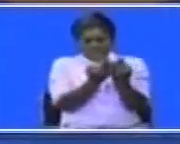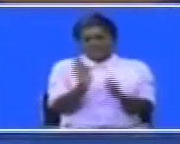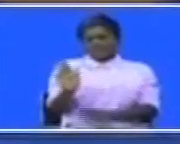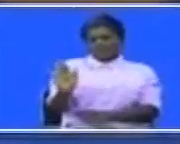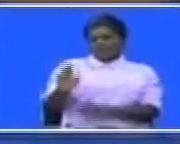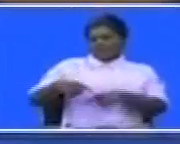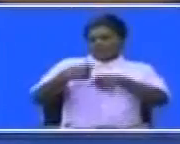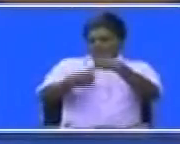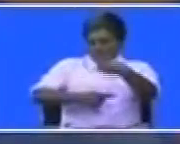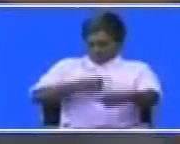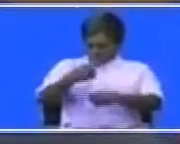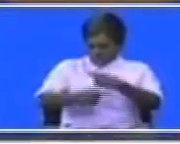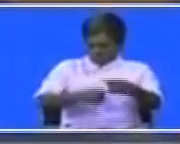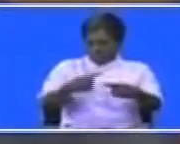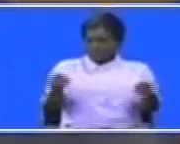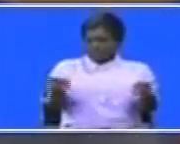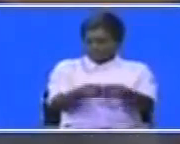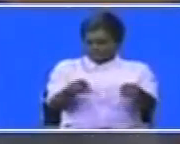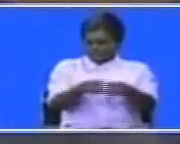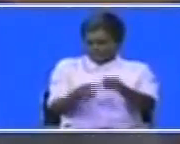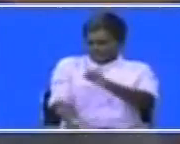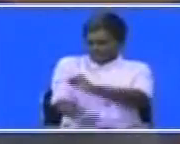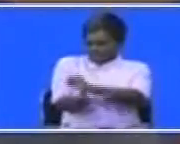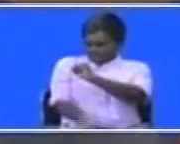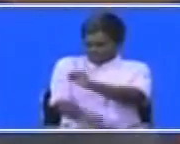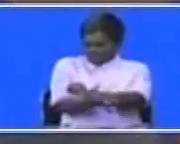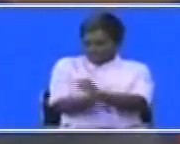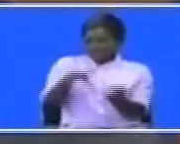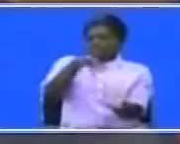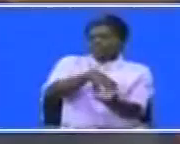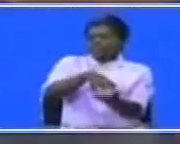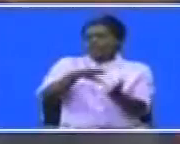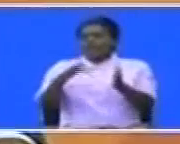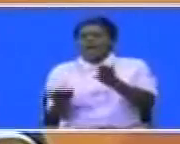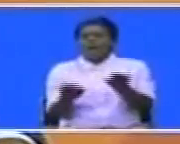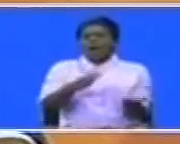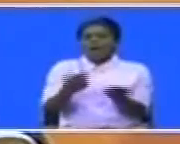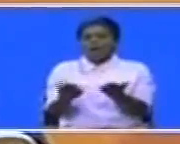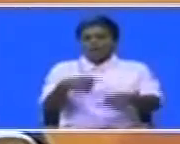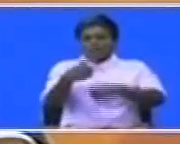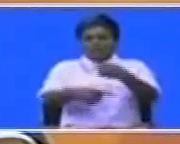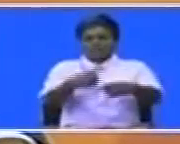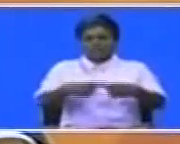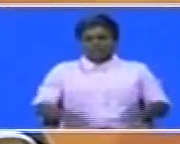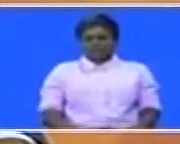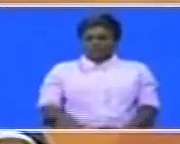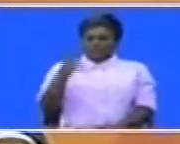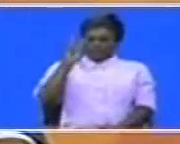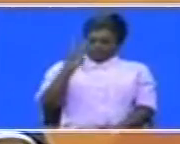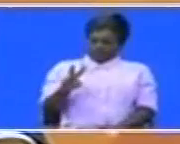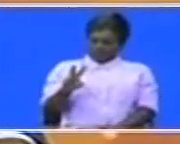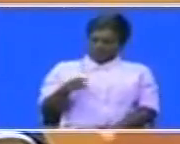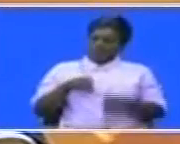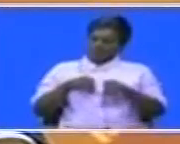We will continue to brief you as the situation unfolds. Na mtazamaji,